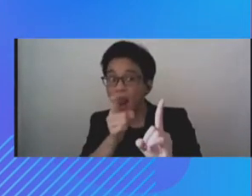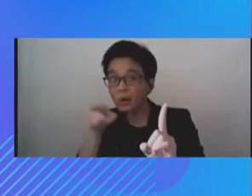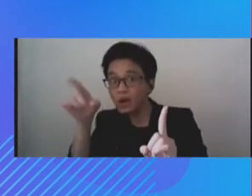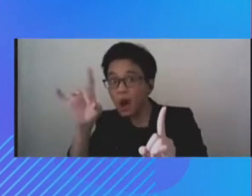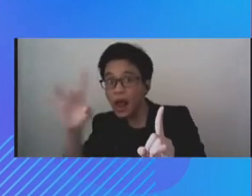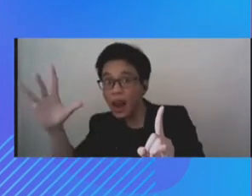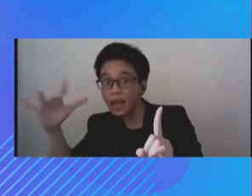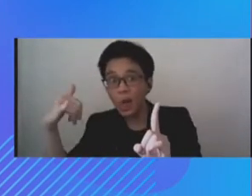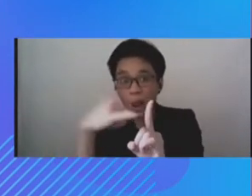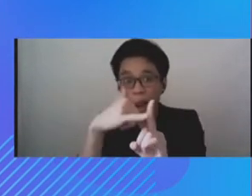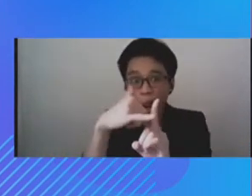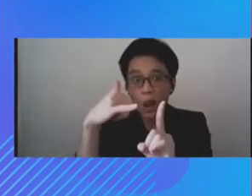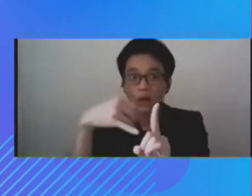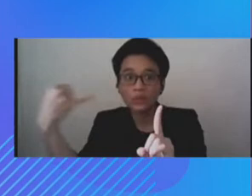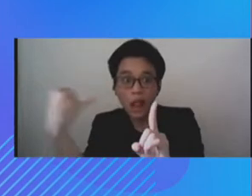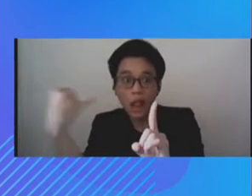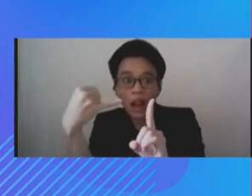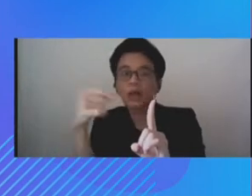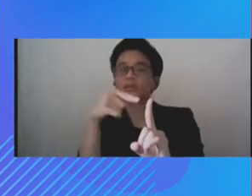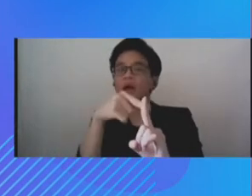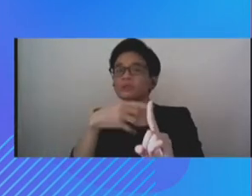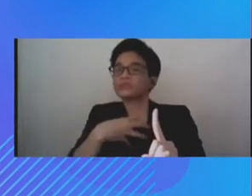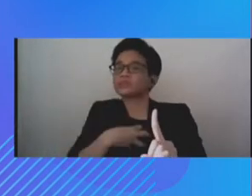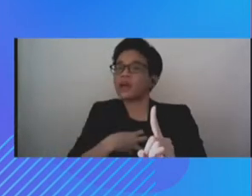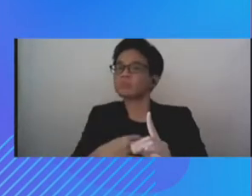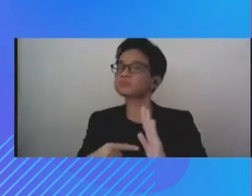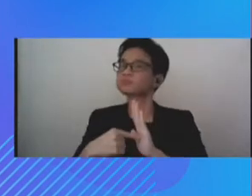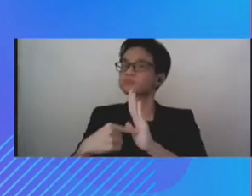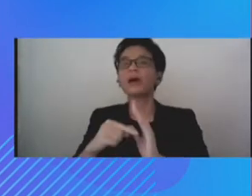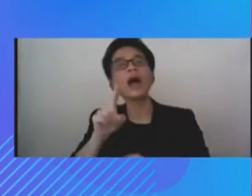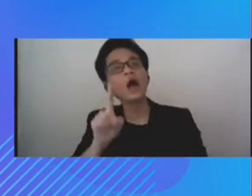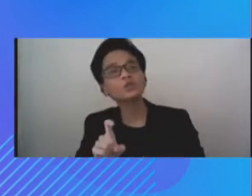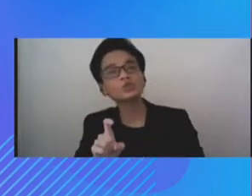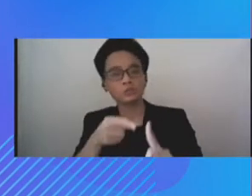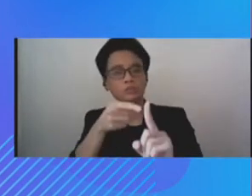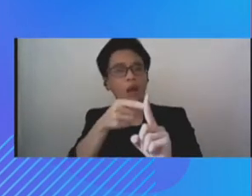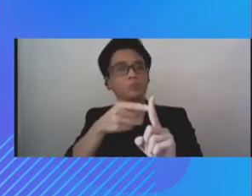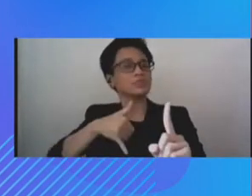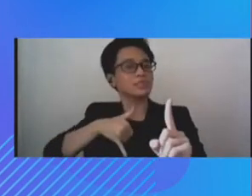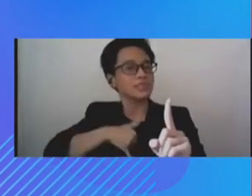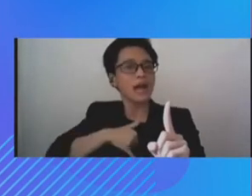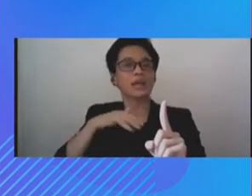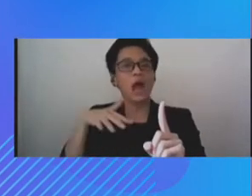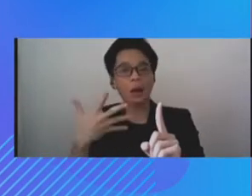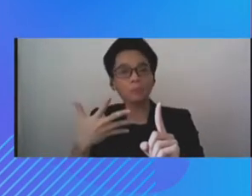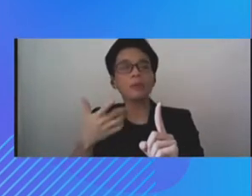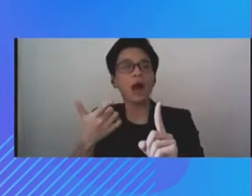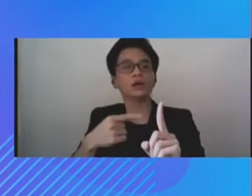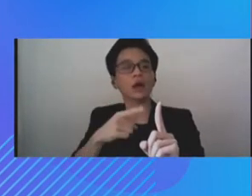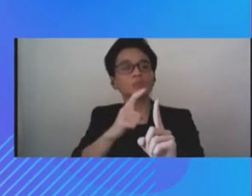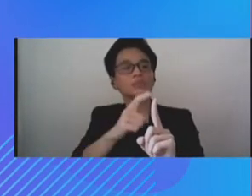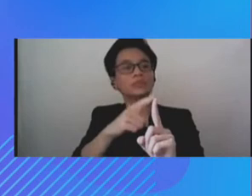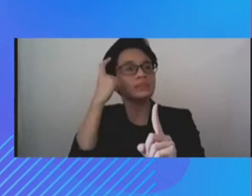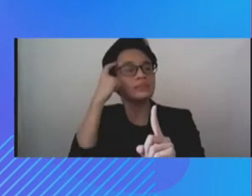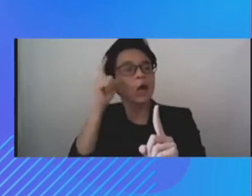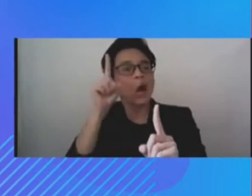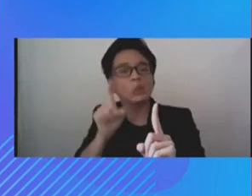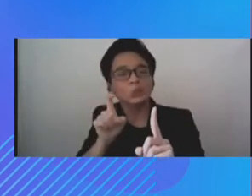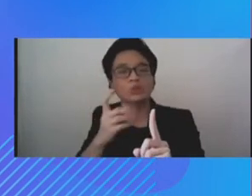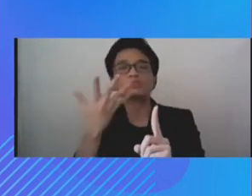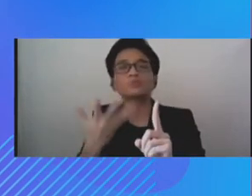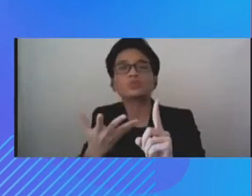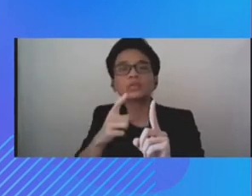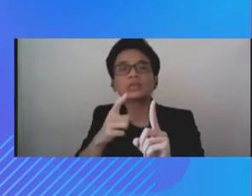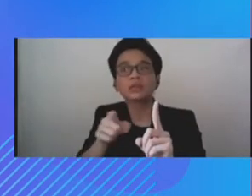loh. Jadi harus percaya sama keyakinan kamu bahwa enggak kok, dia mungkin karena enggak tahu kayak gitu ya. Jadi